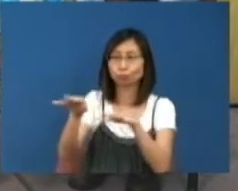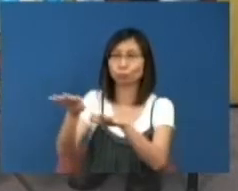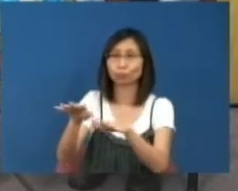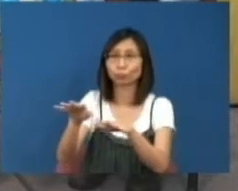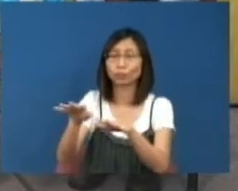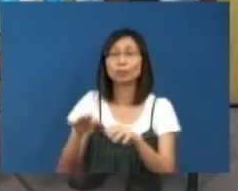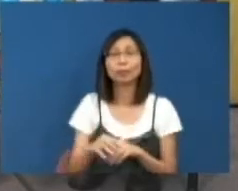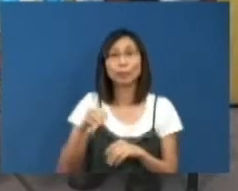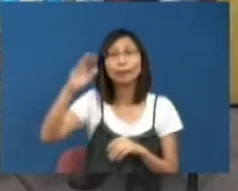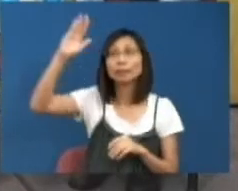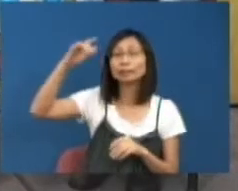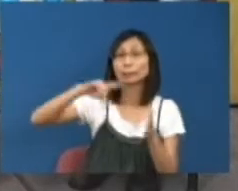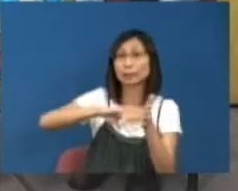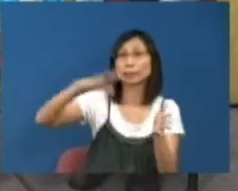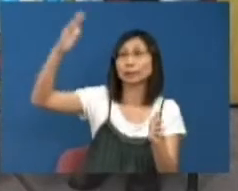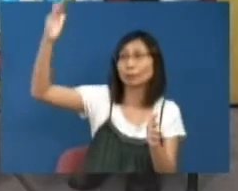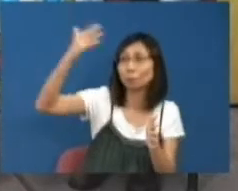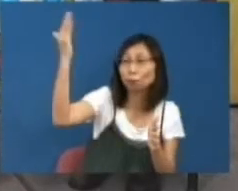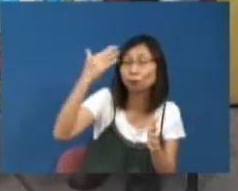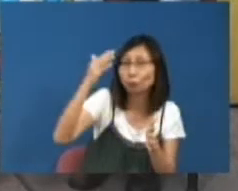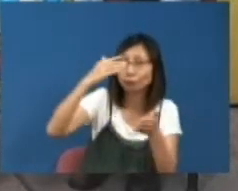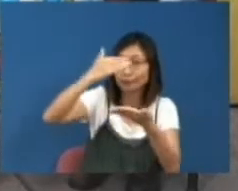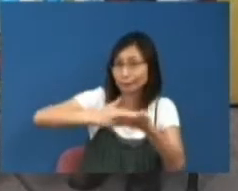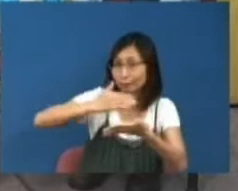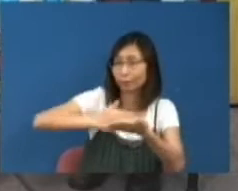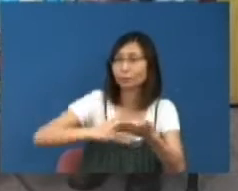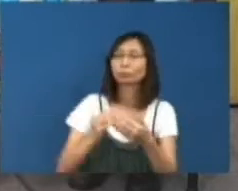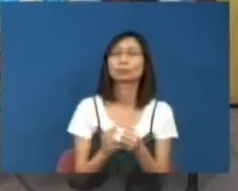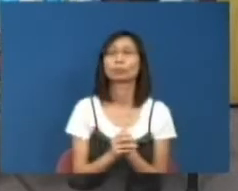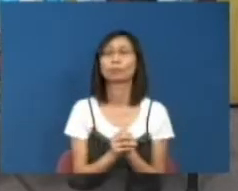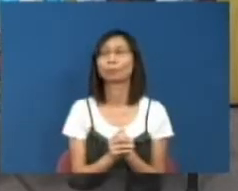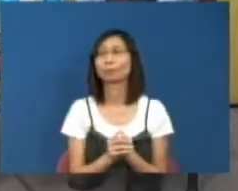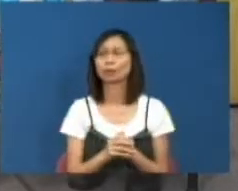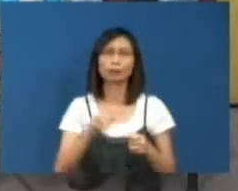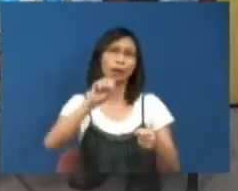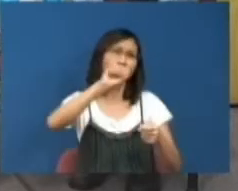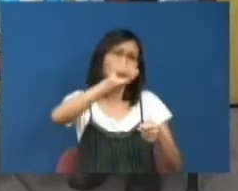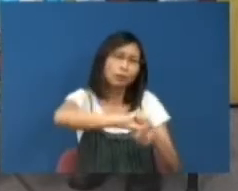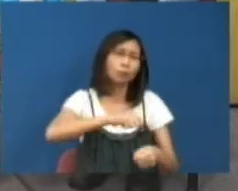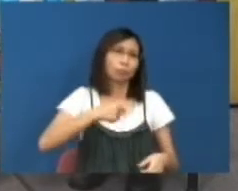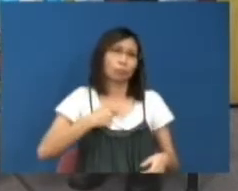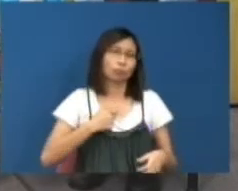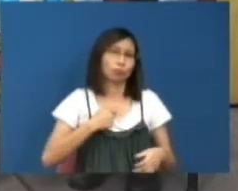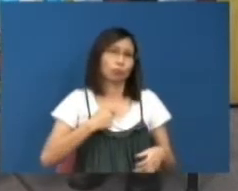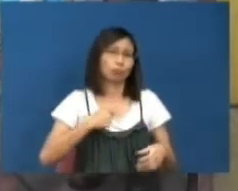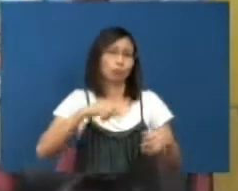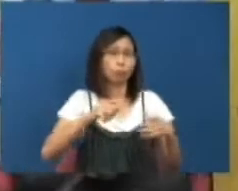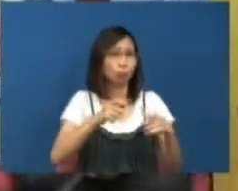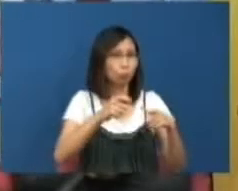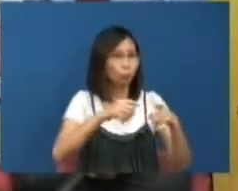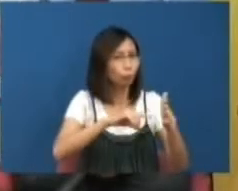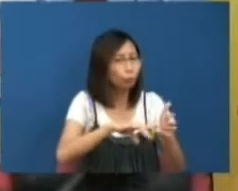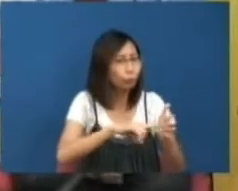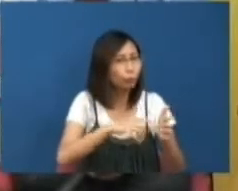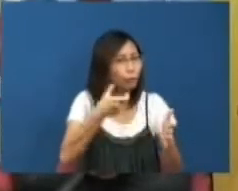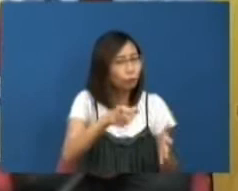啊、 用少咗下你咪間接又就減咗嗰個碳排放。 佢與其加我電費，加我啲徵費，搞到我